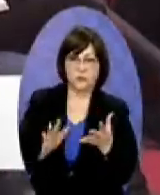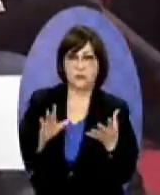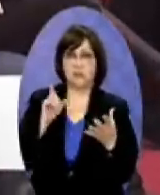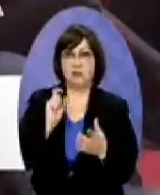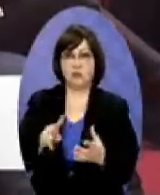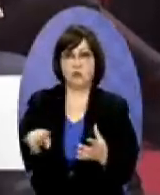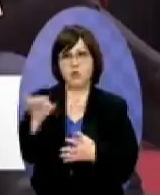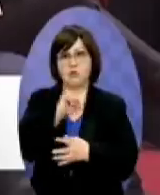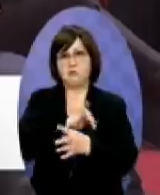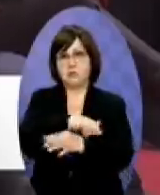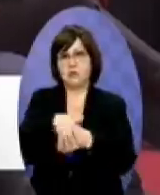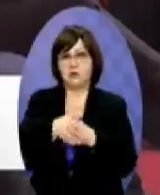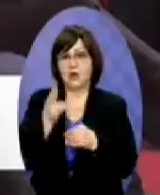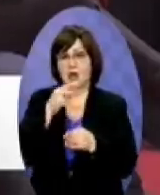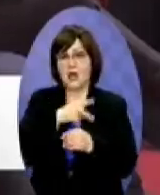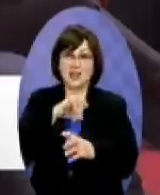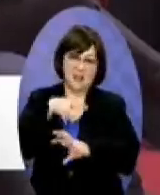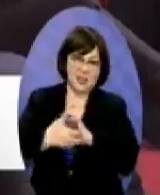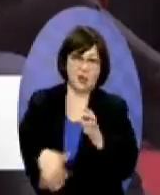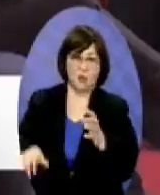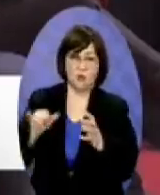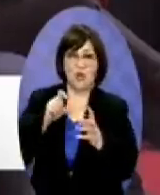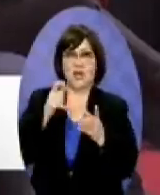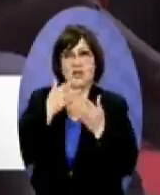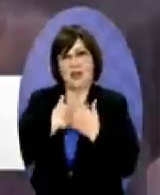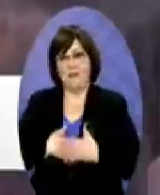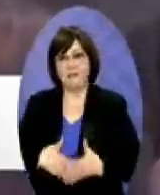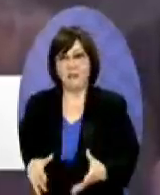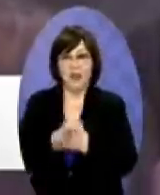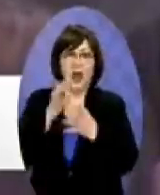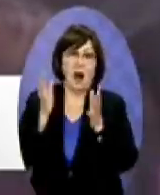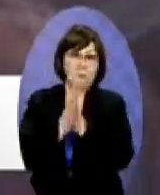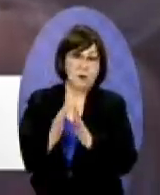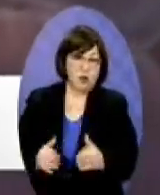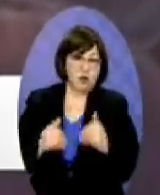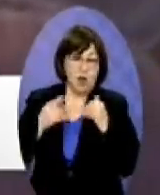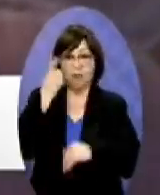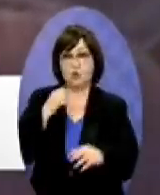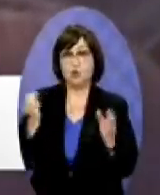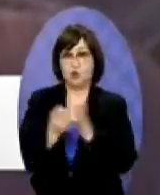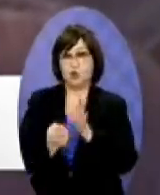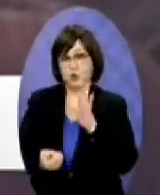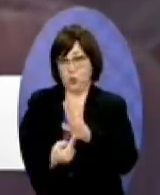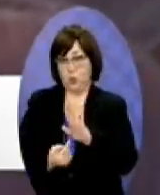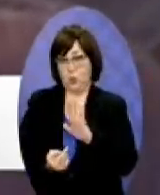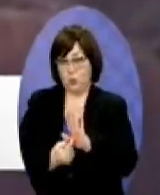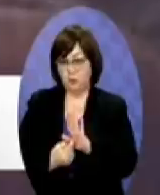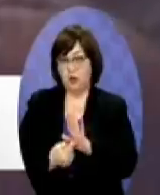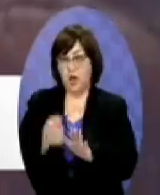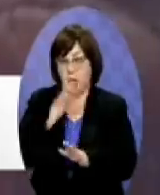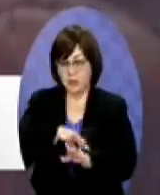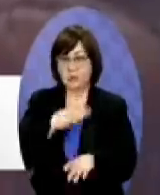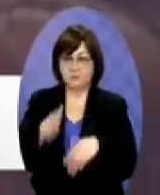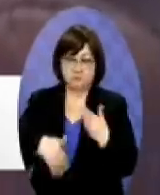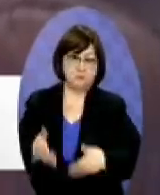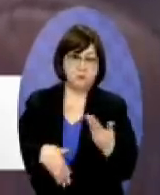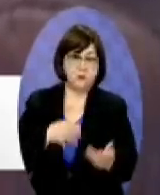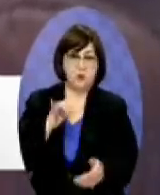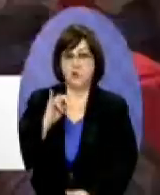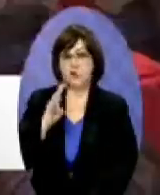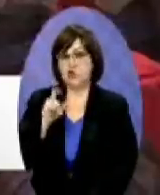гадна дэлхийн улс орнуудын инх тайван найрамдалтайгаар хамтдаа хөгжөхөд хамгийн чухал хэрэглэгдэхүүн болдог гэж үздэг. Тиймээс